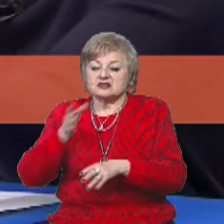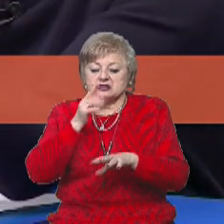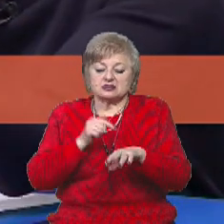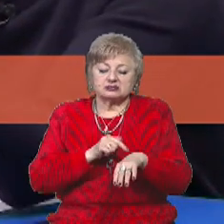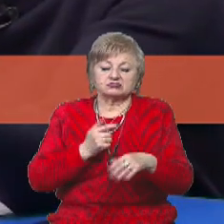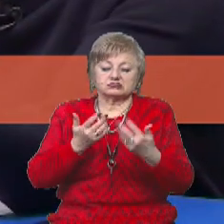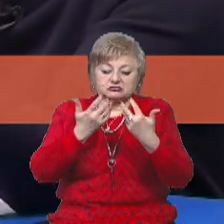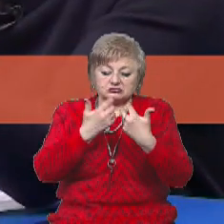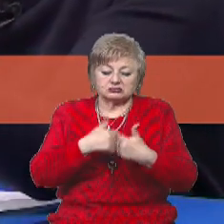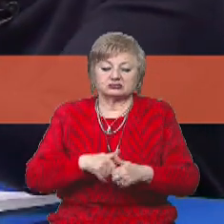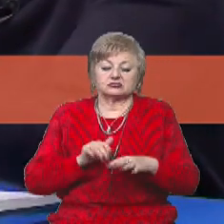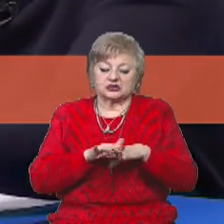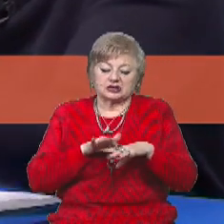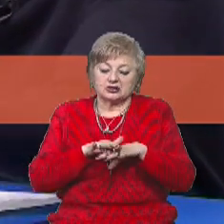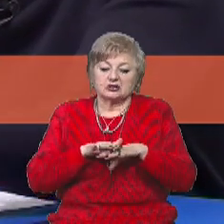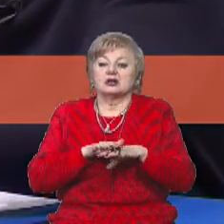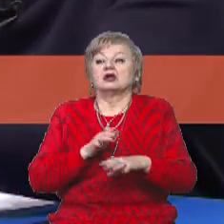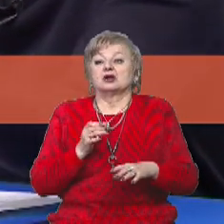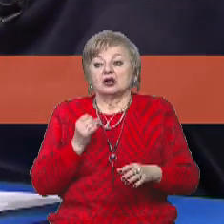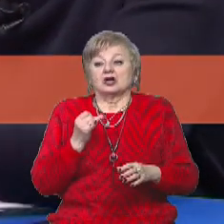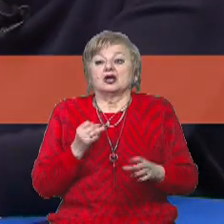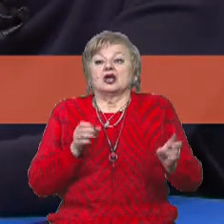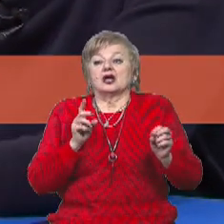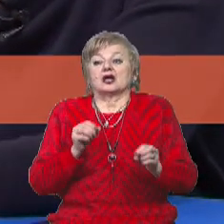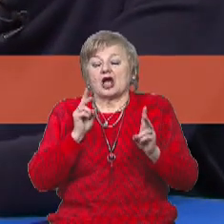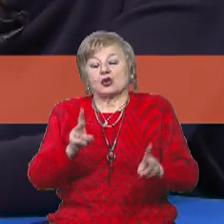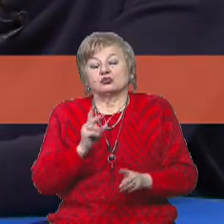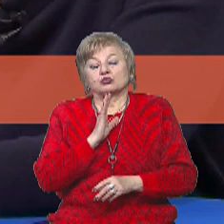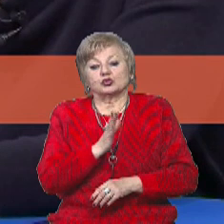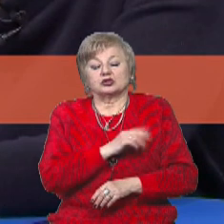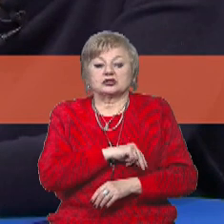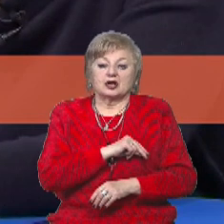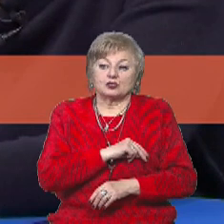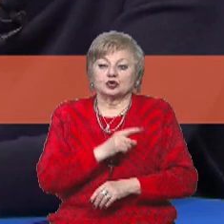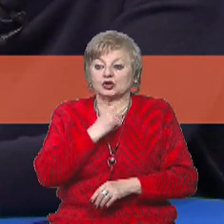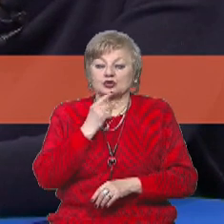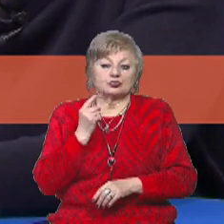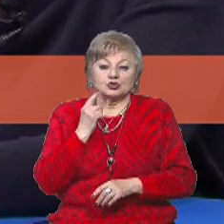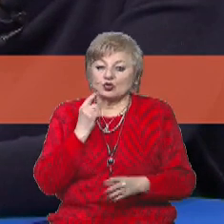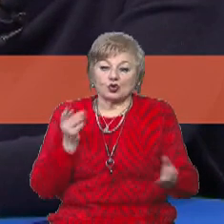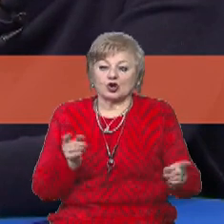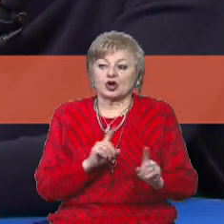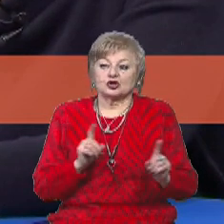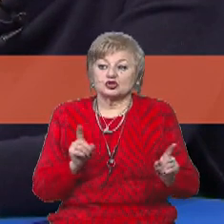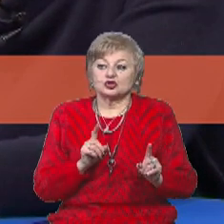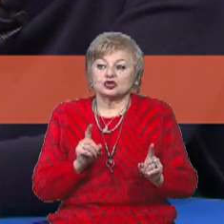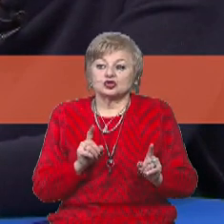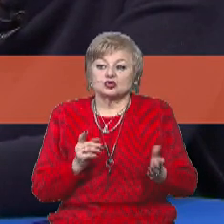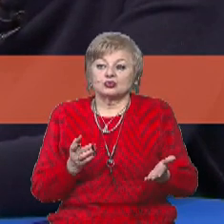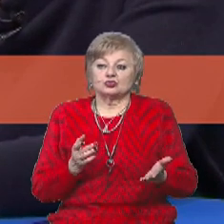цієї лабораторії, як вона їздила. Що вона нарешті буде працювати. Як вона буде працювати, тому що багато механізмів, які вони